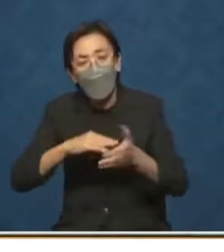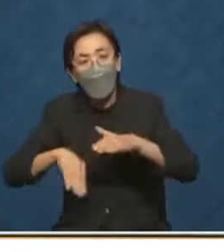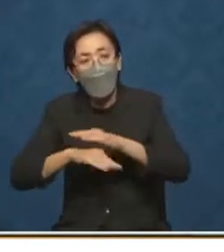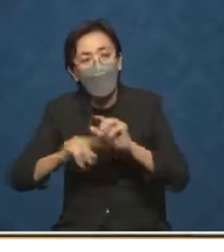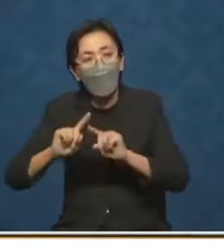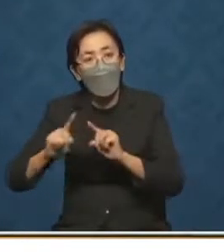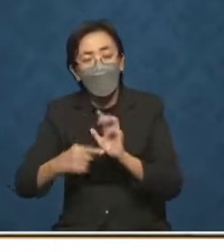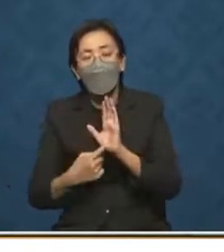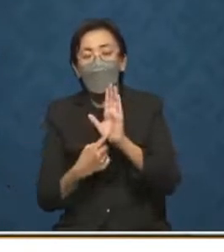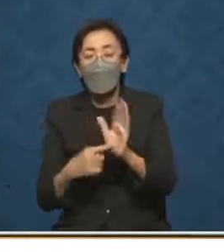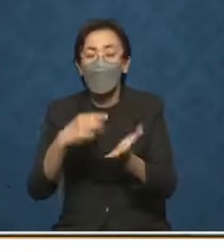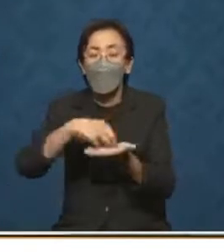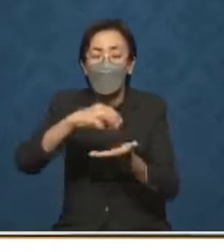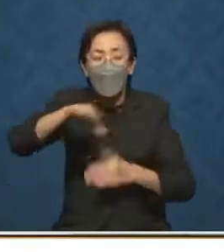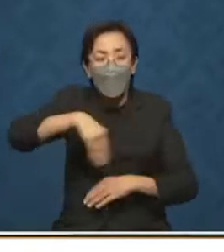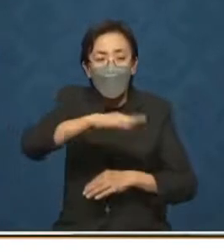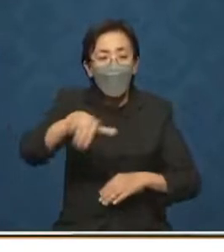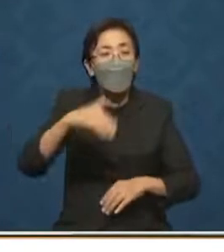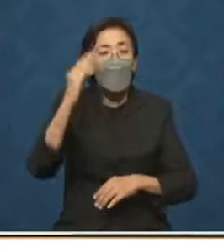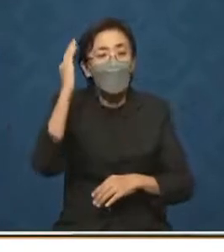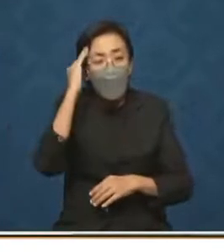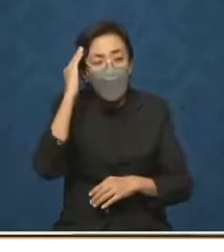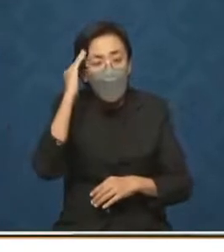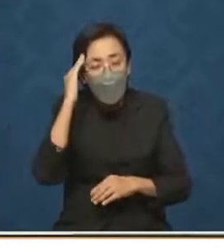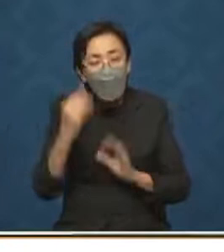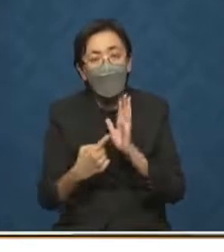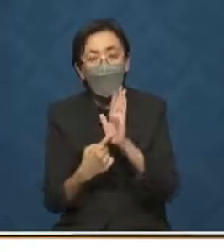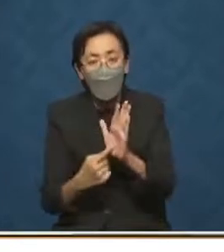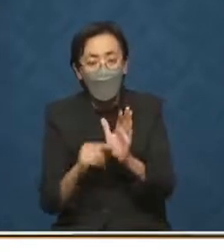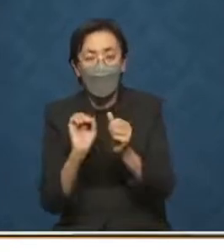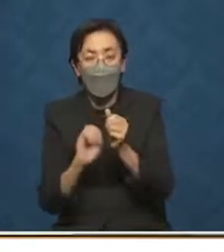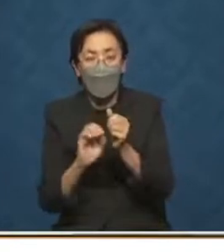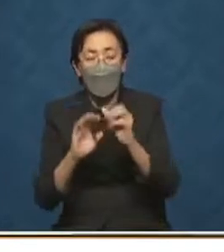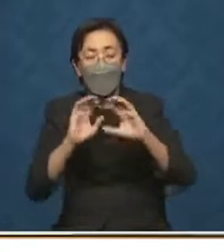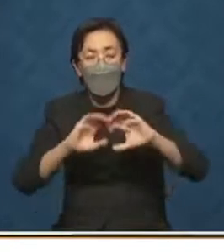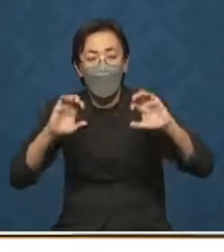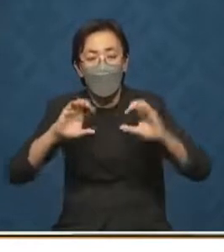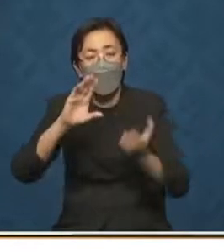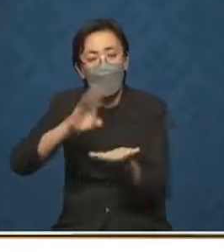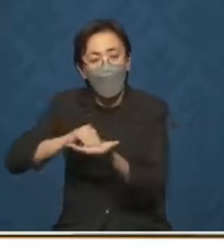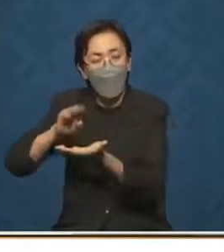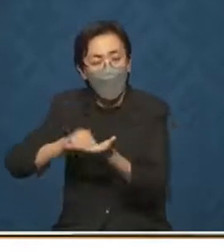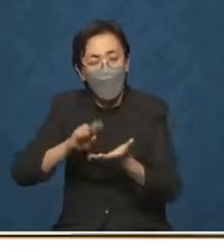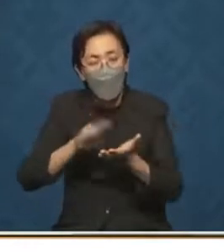จัดน insecurity